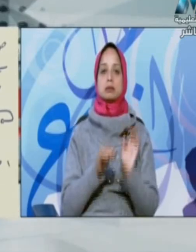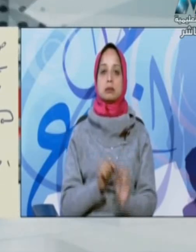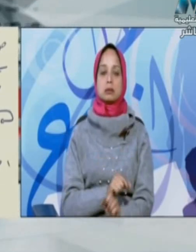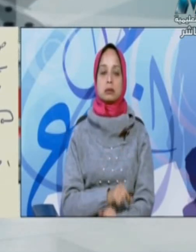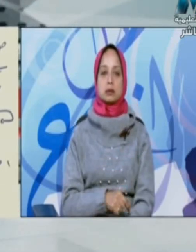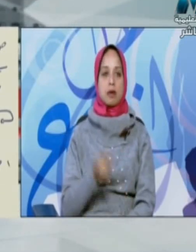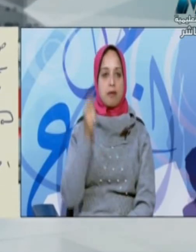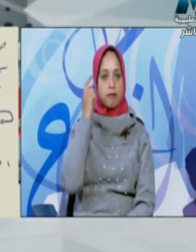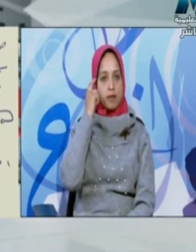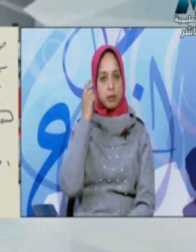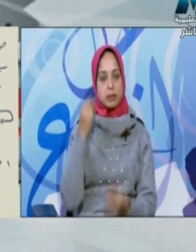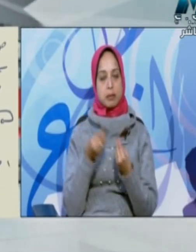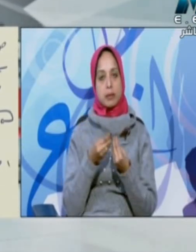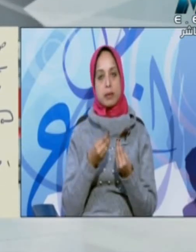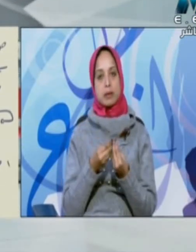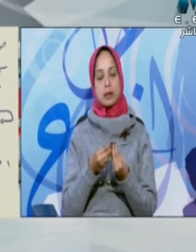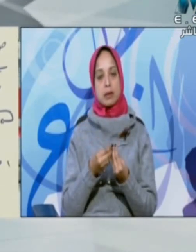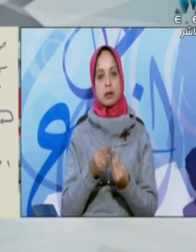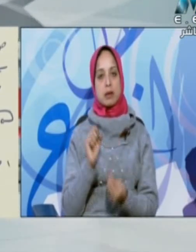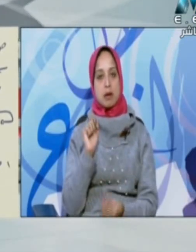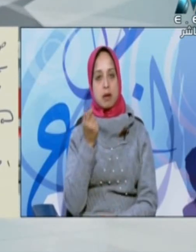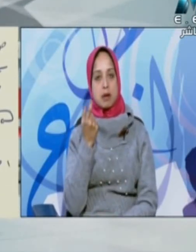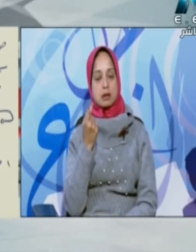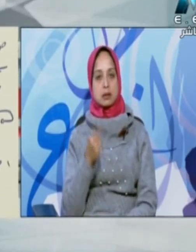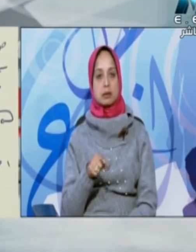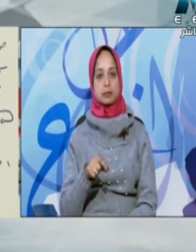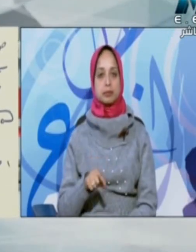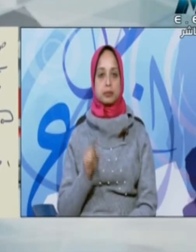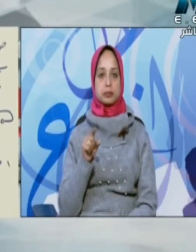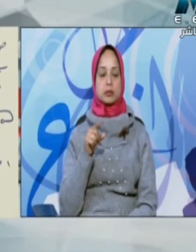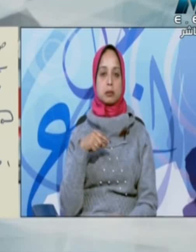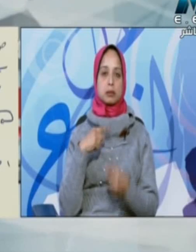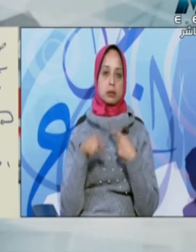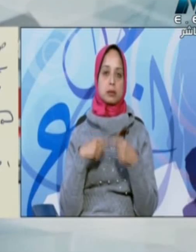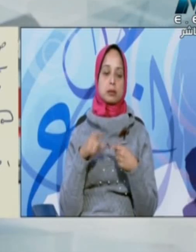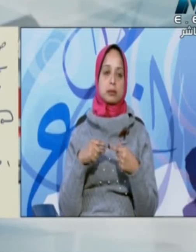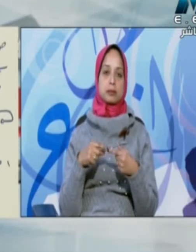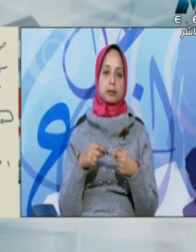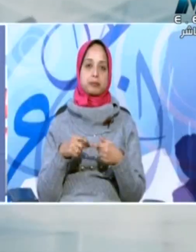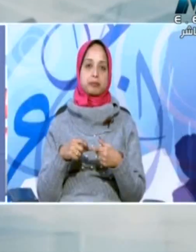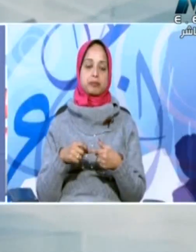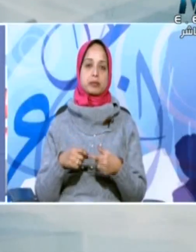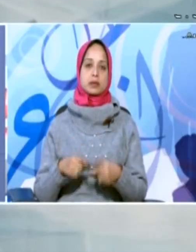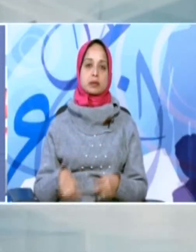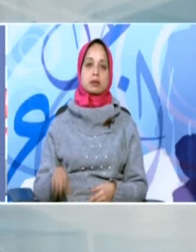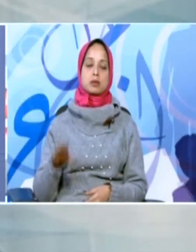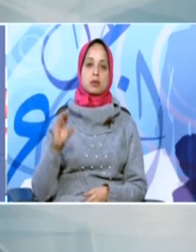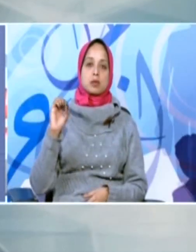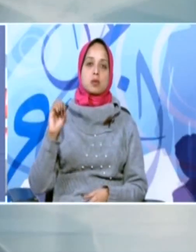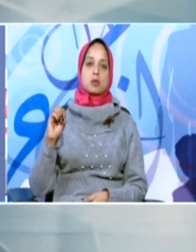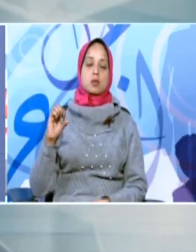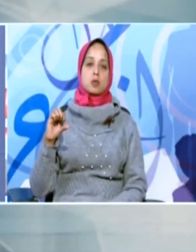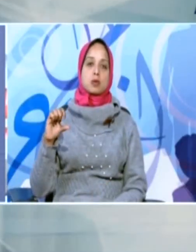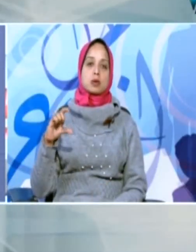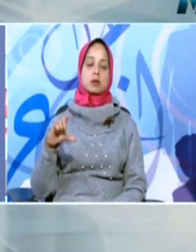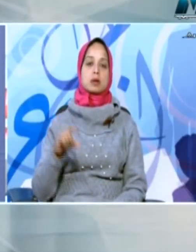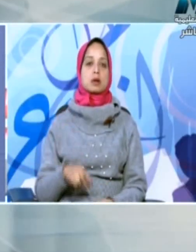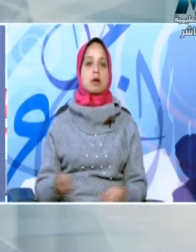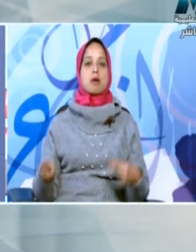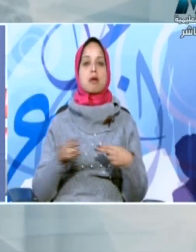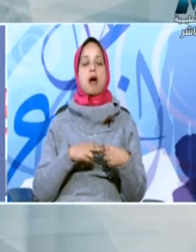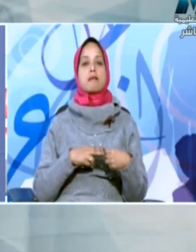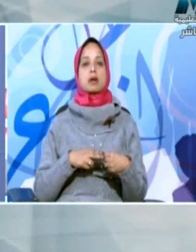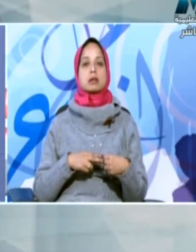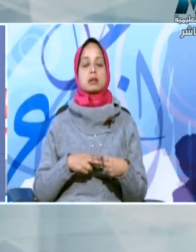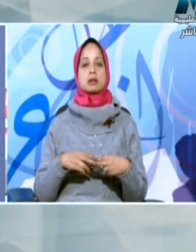معايا كده بقى لحظة واحدة، انت قلت دلوقتي عندي ايه؟ قلت ان عندي سمول هور رفض. مين سمول هور ده؟ ده